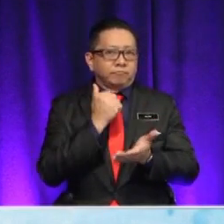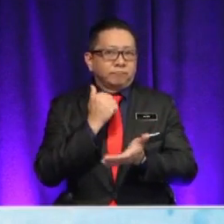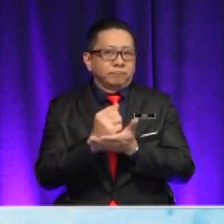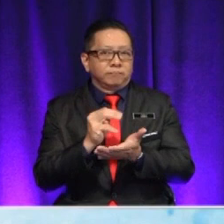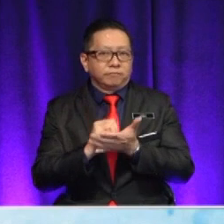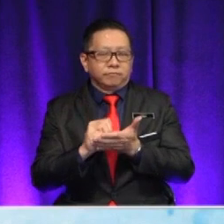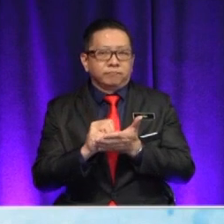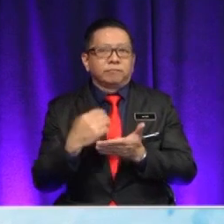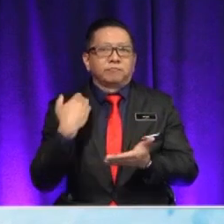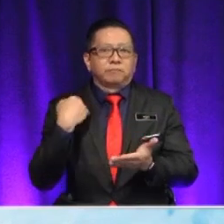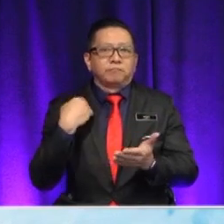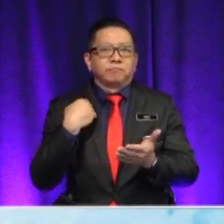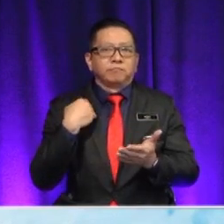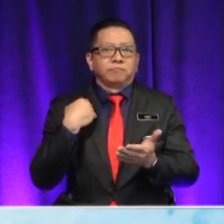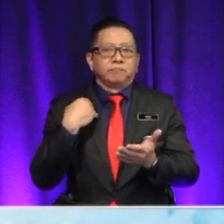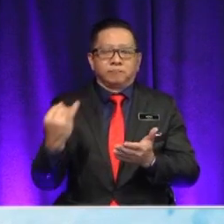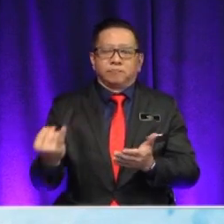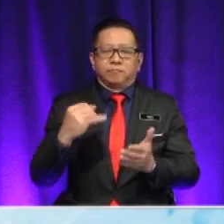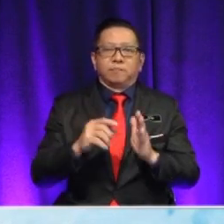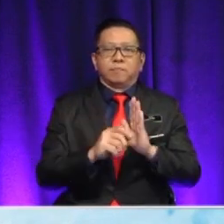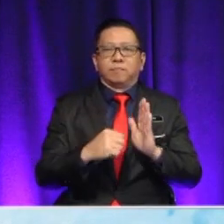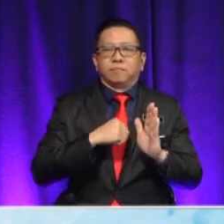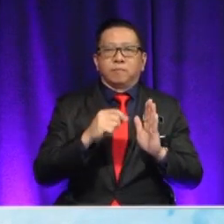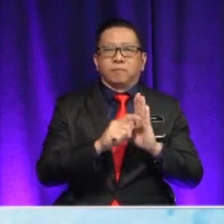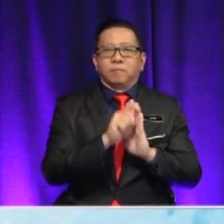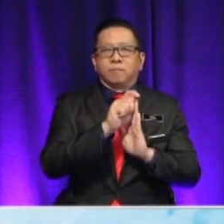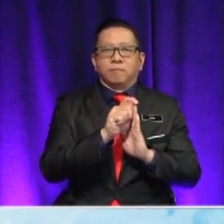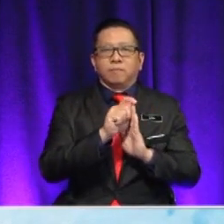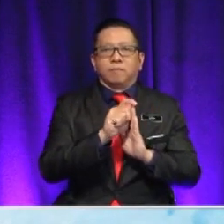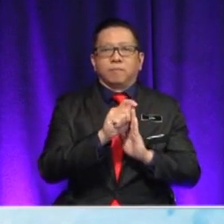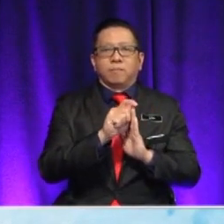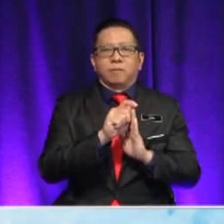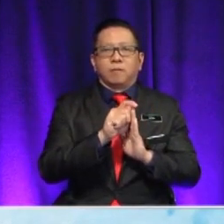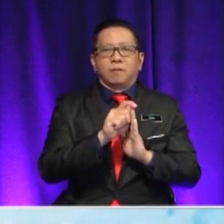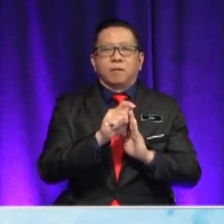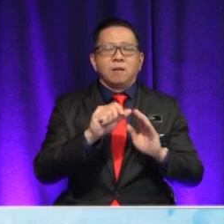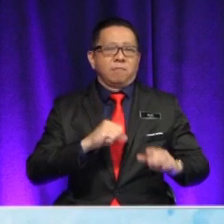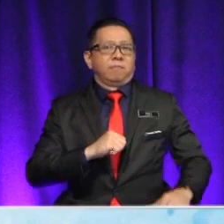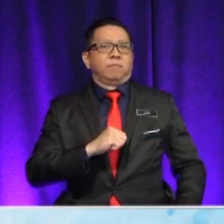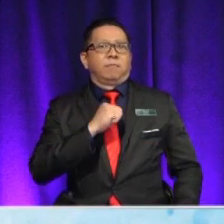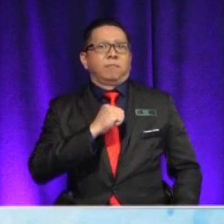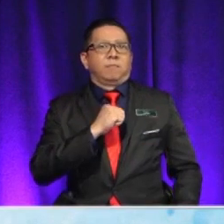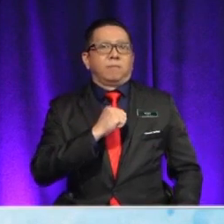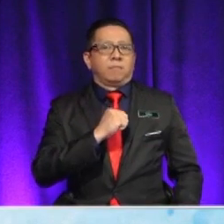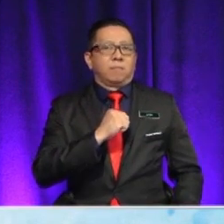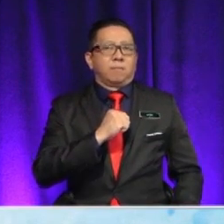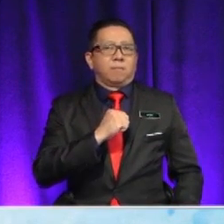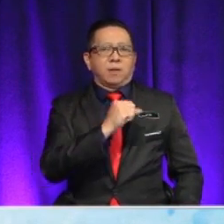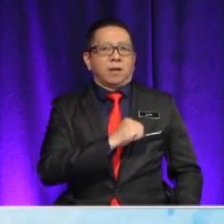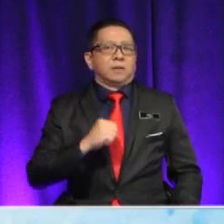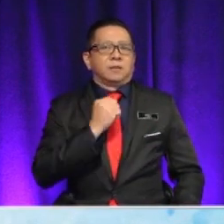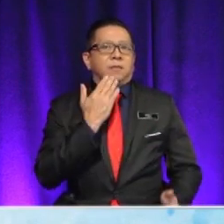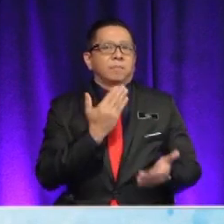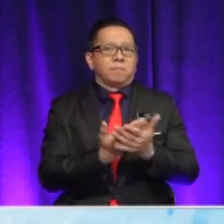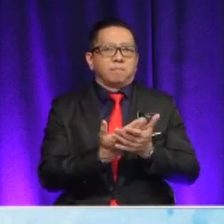yang tinggi. Mereka ini juga akan dipandang tinggi oleh orang lain kerana mempunyai sasiah yang baik. Okey,